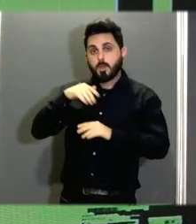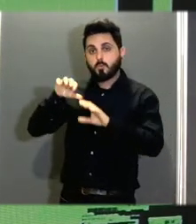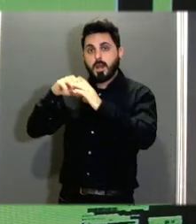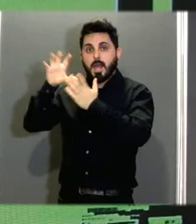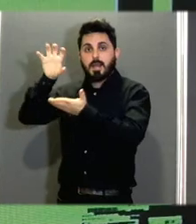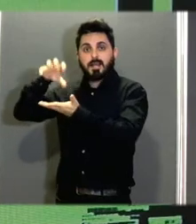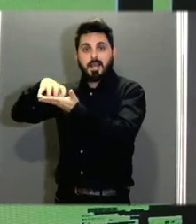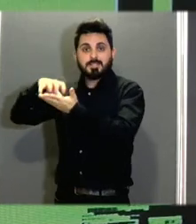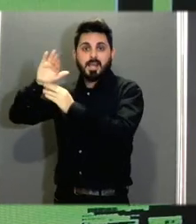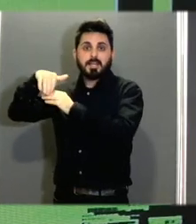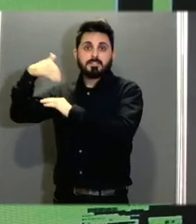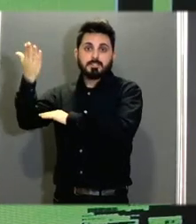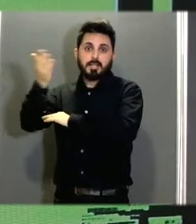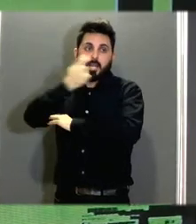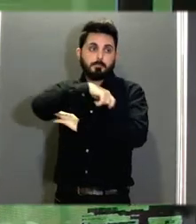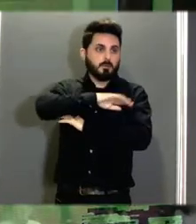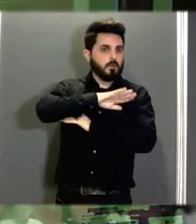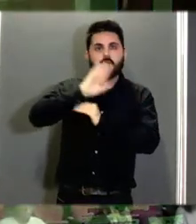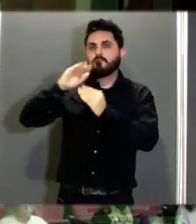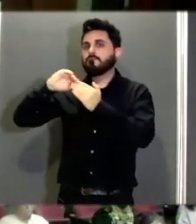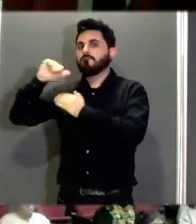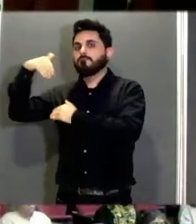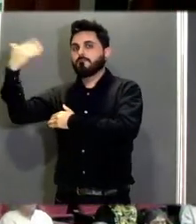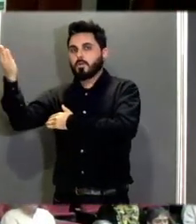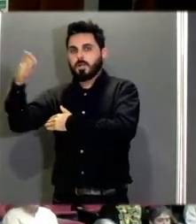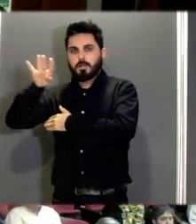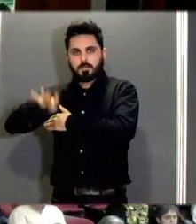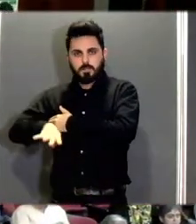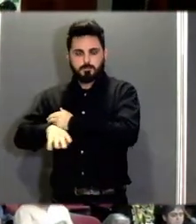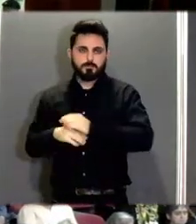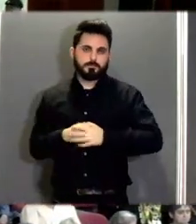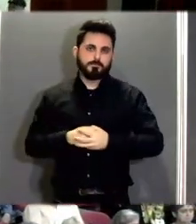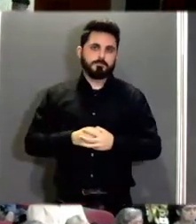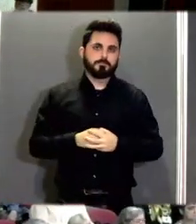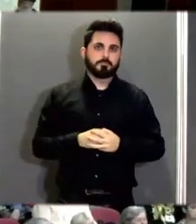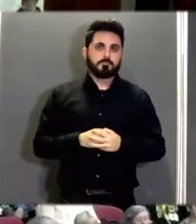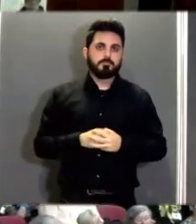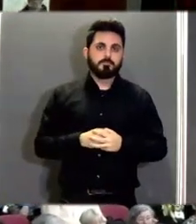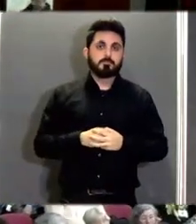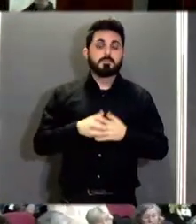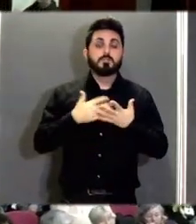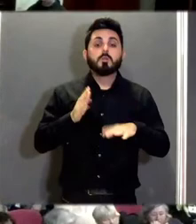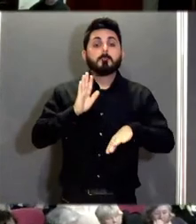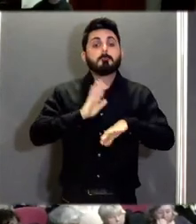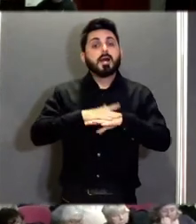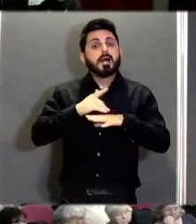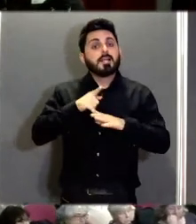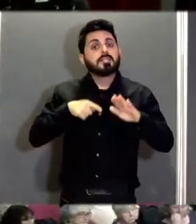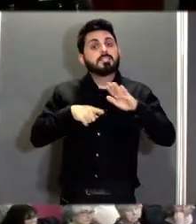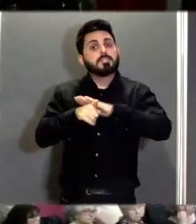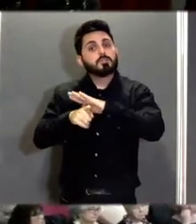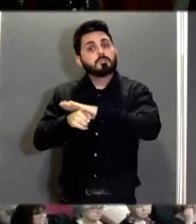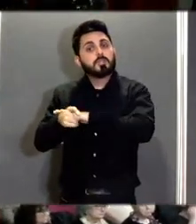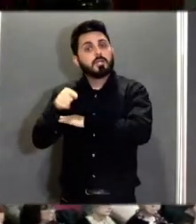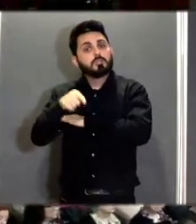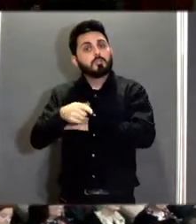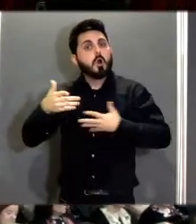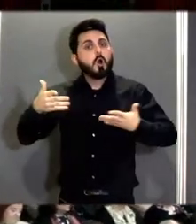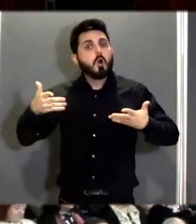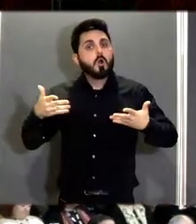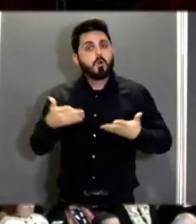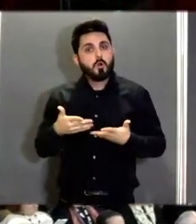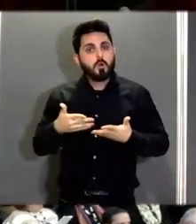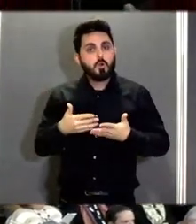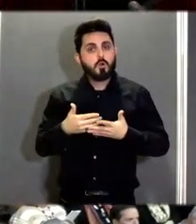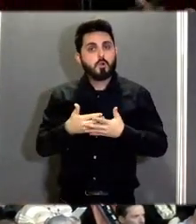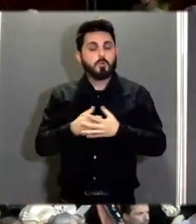català. Com desenvolupar els mecanismes per gestionar aquest finançament a través d'un banc radicat fora